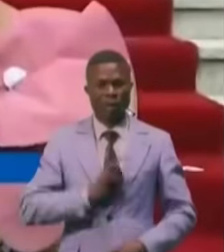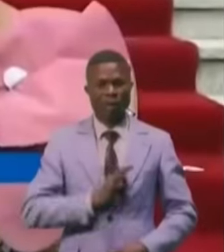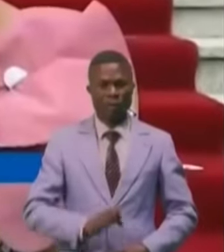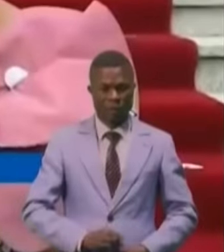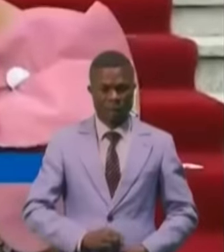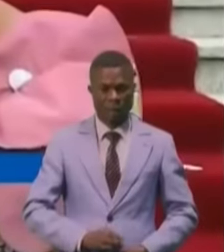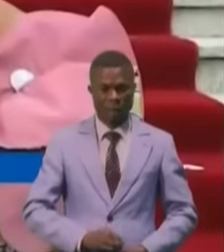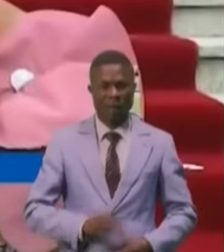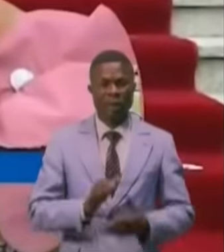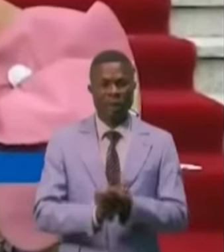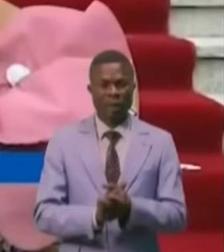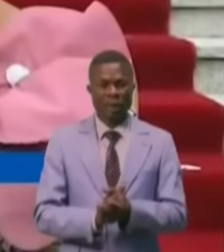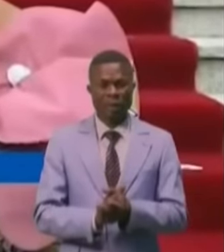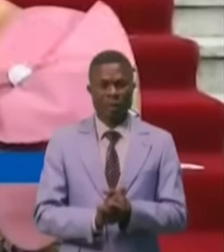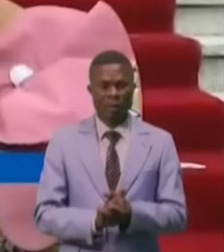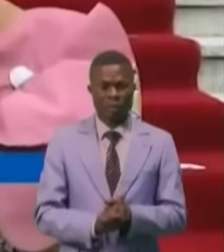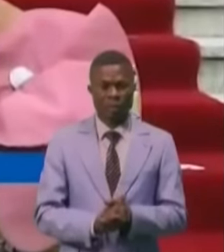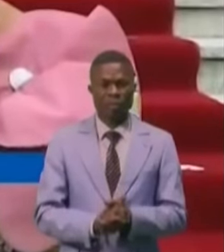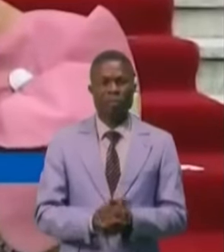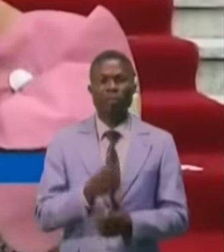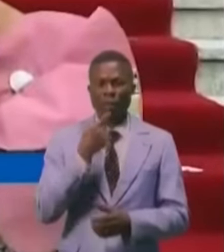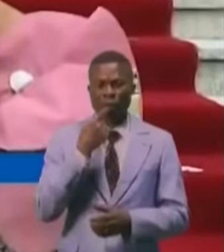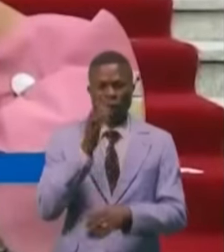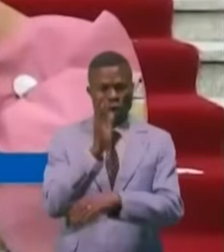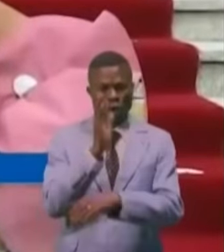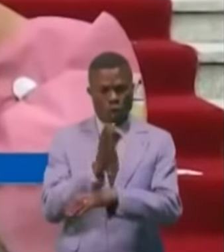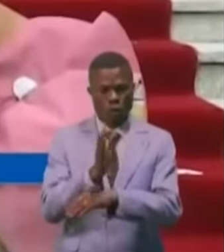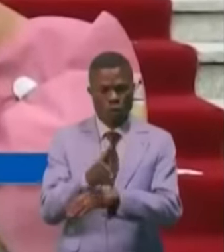occasion, a donné un certain nombre